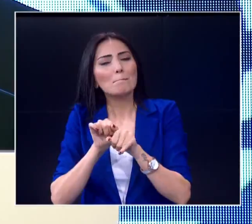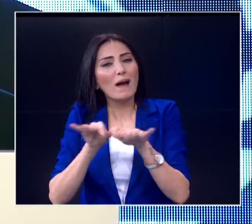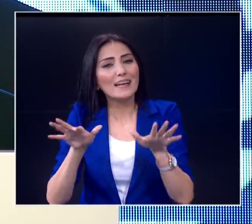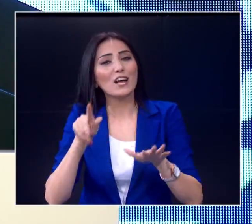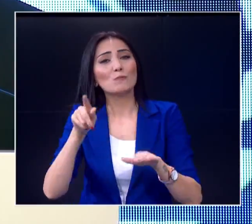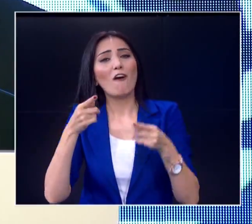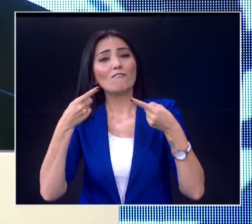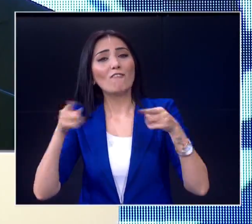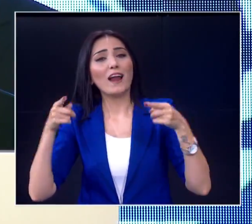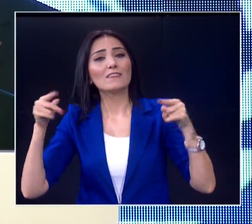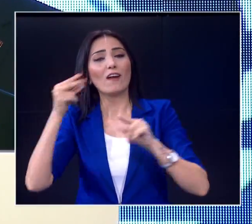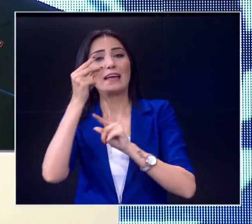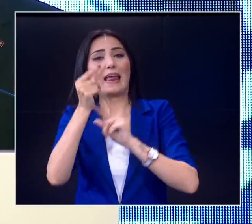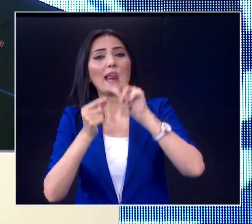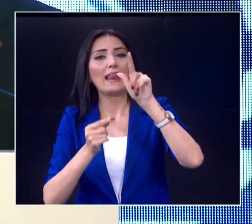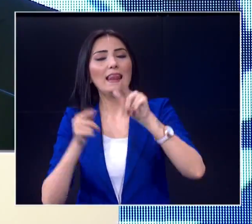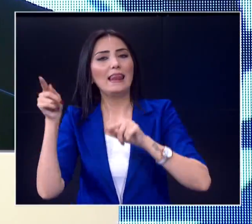farklı illerdeki